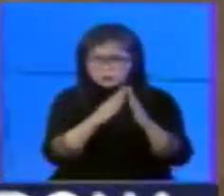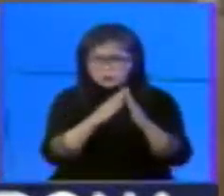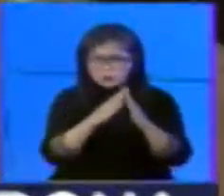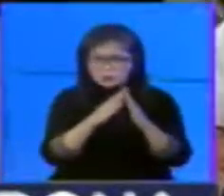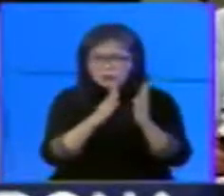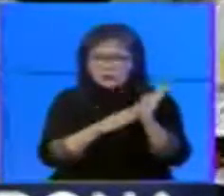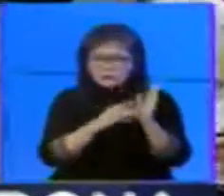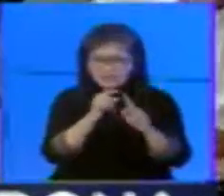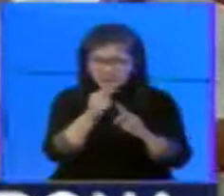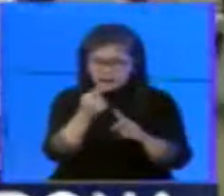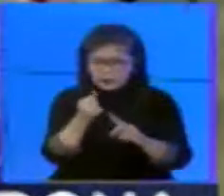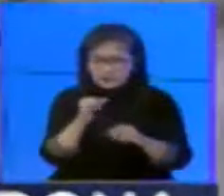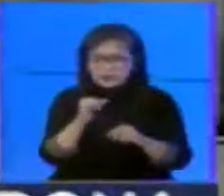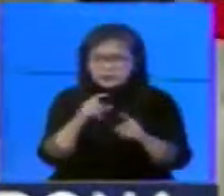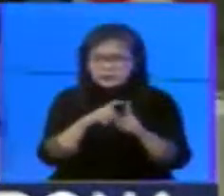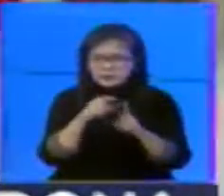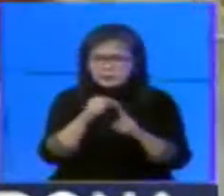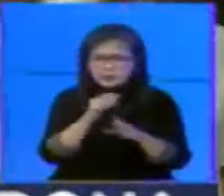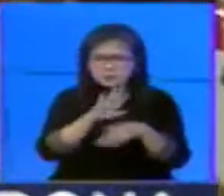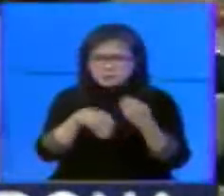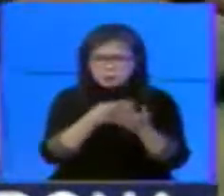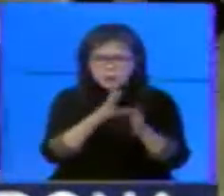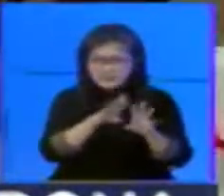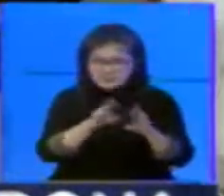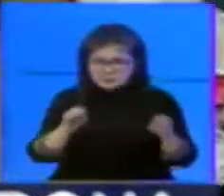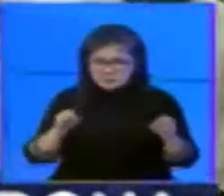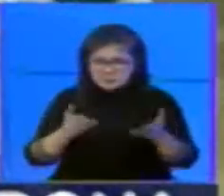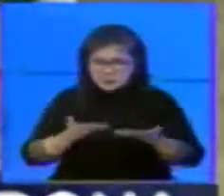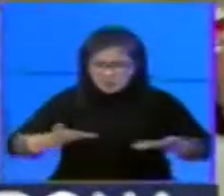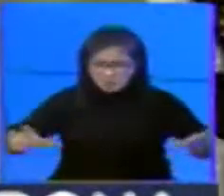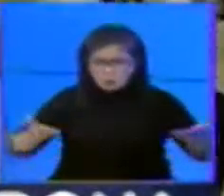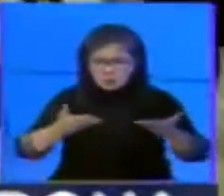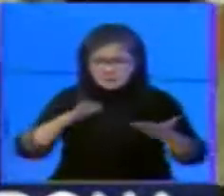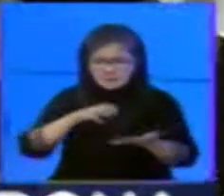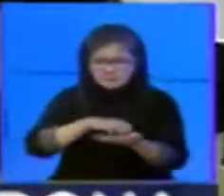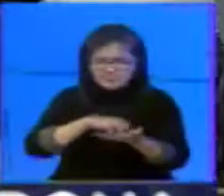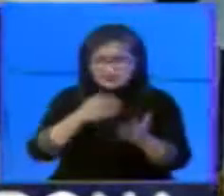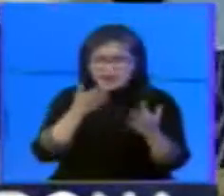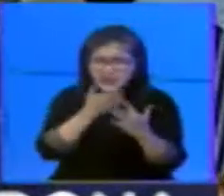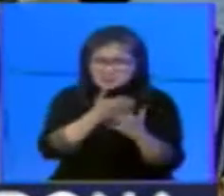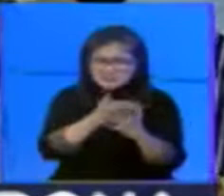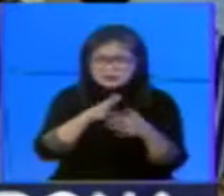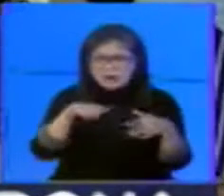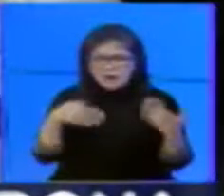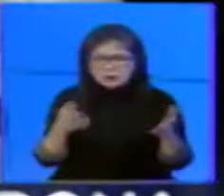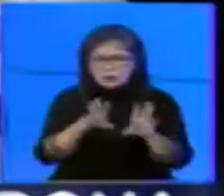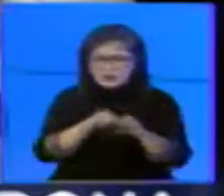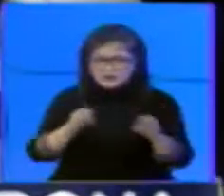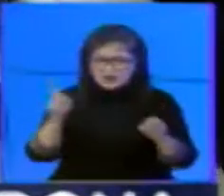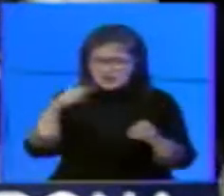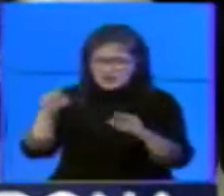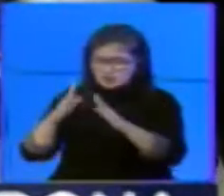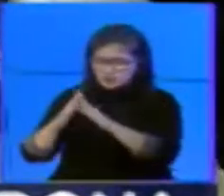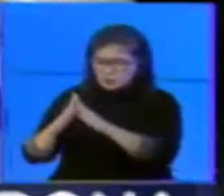RI. Seluruh karyawan di lingkungan MPR dan DPR diberikan akses work from home atau bekerja dari rumah menindaklanjuti